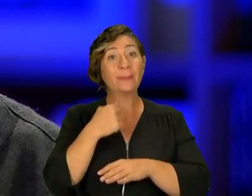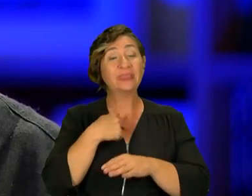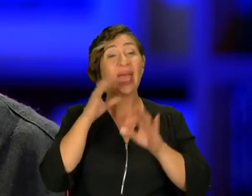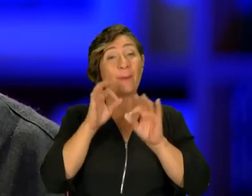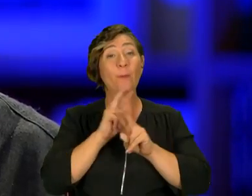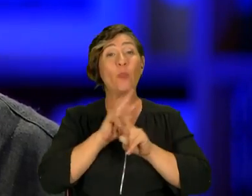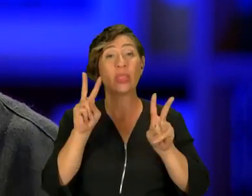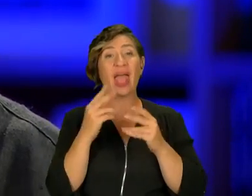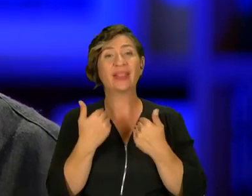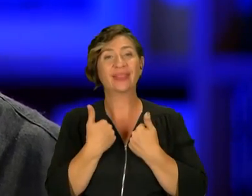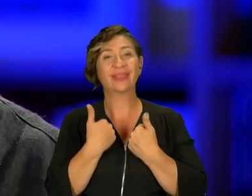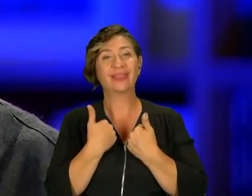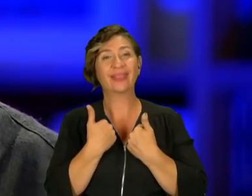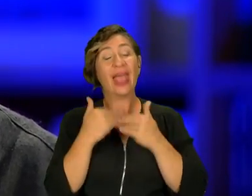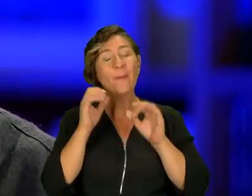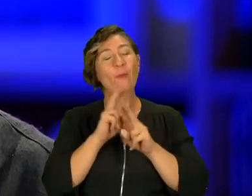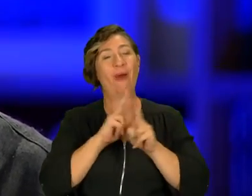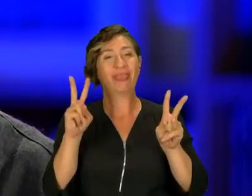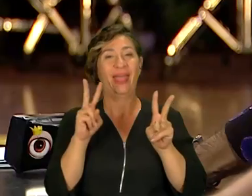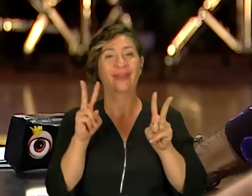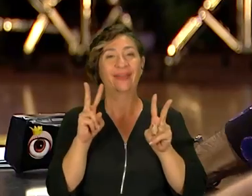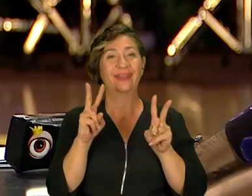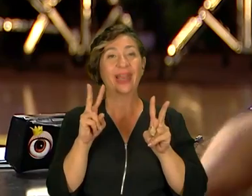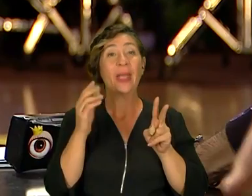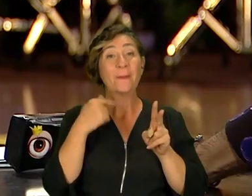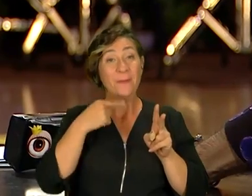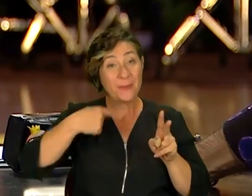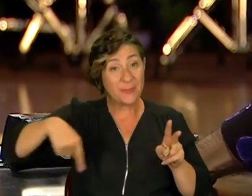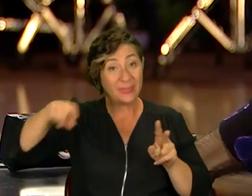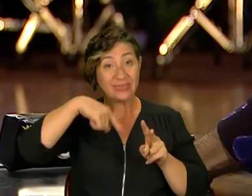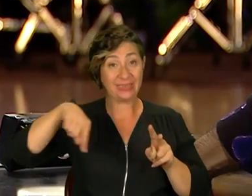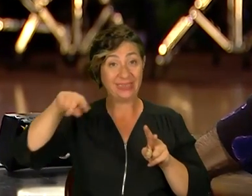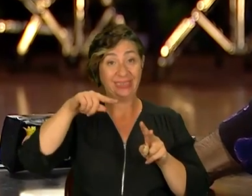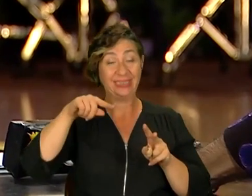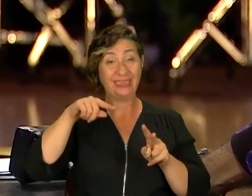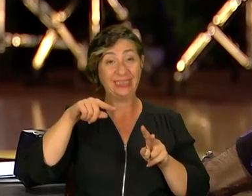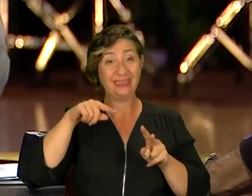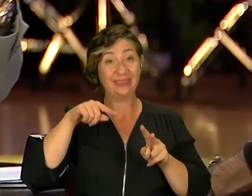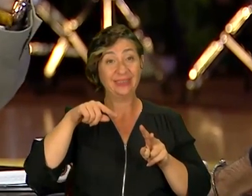hep moderndik. Evet. Biz hep moderndik. Yani biz